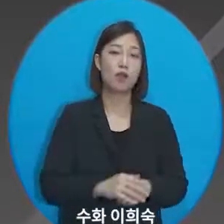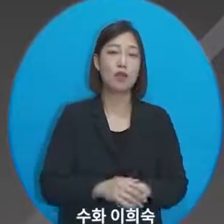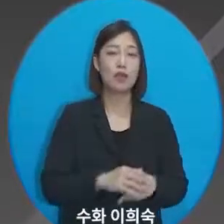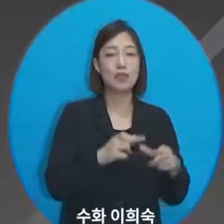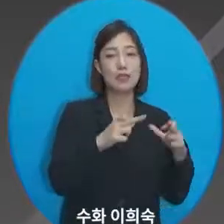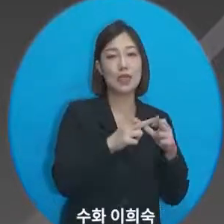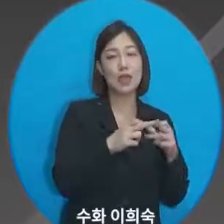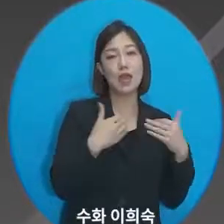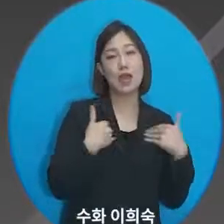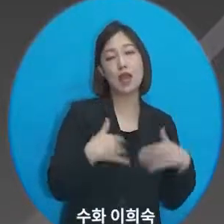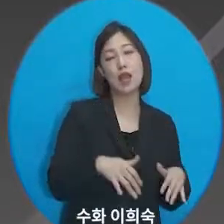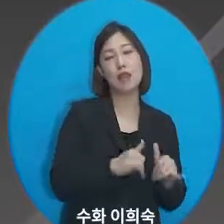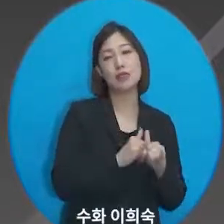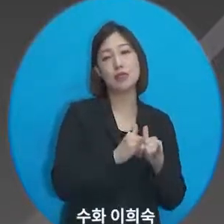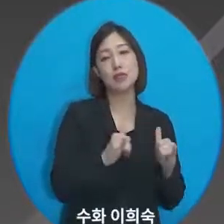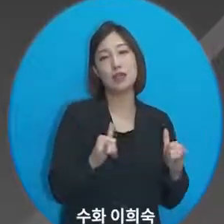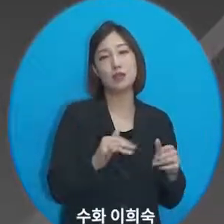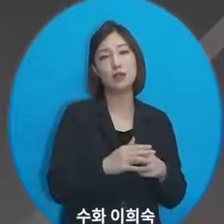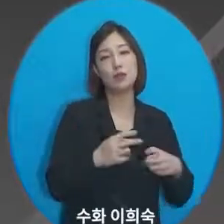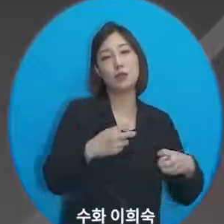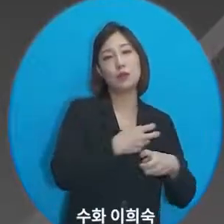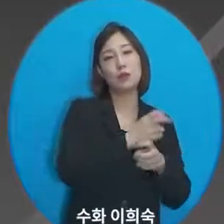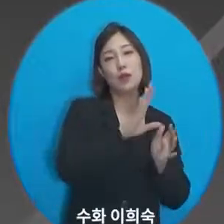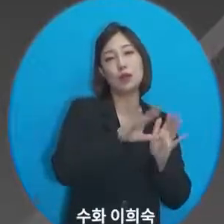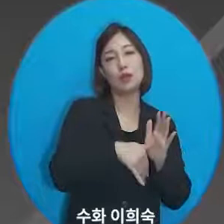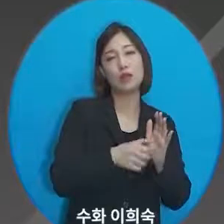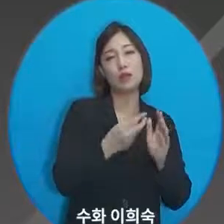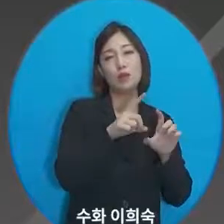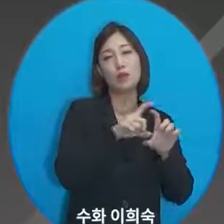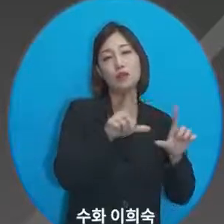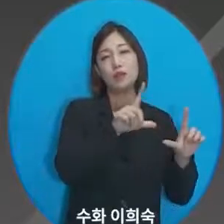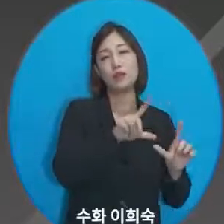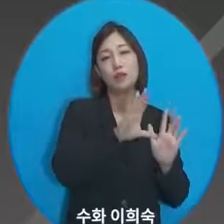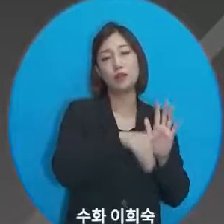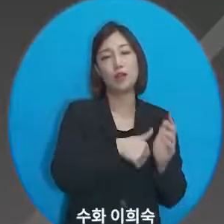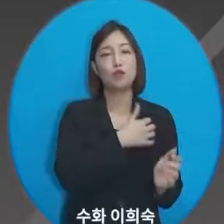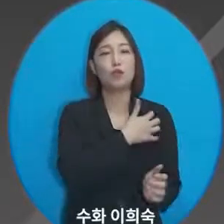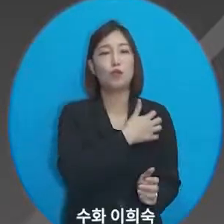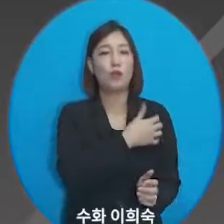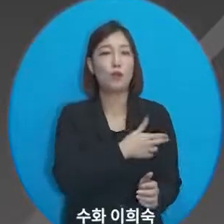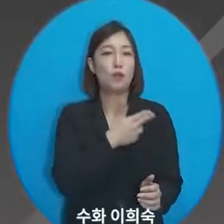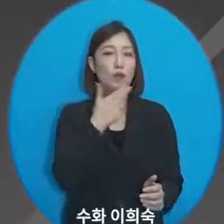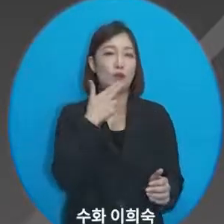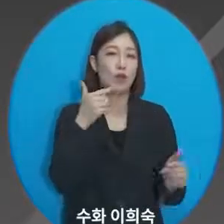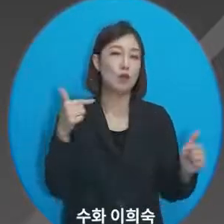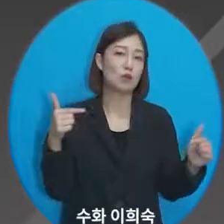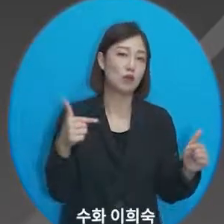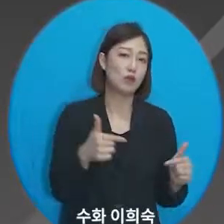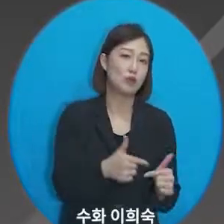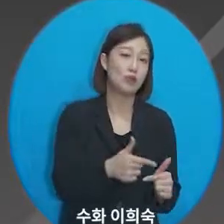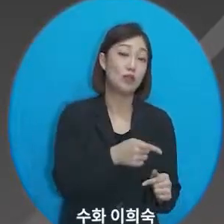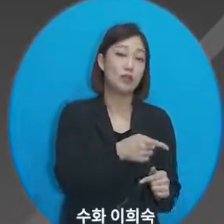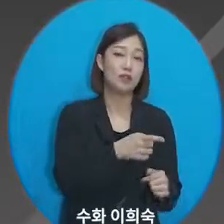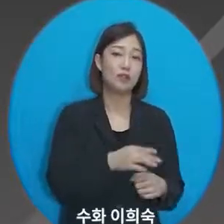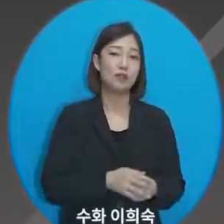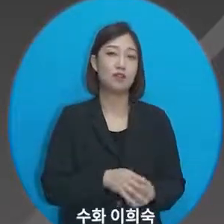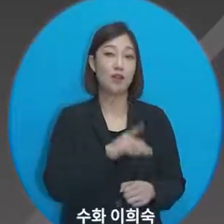할 수 있거나 접근을 할 수 있거나 사회에서 어떤 생활할 때 불편 없이 만드는 것 이런 것들을 사회적 접근이라고